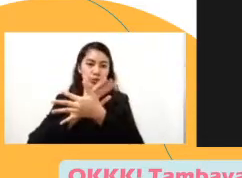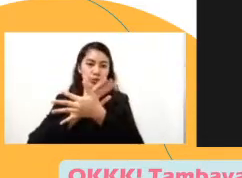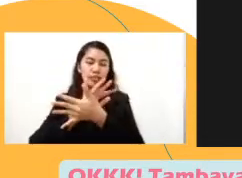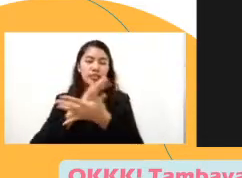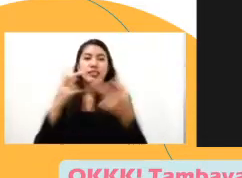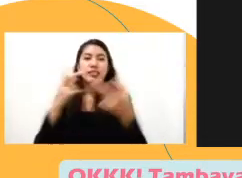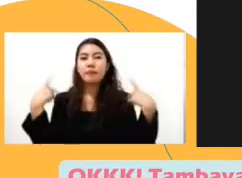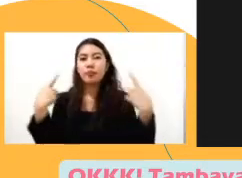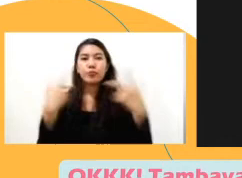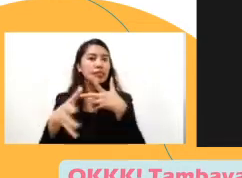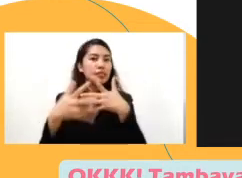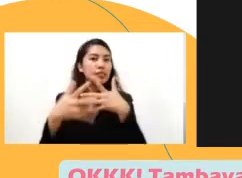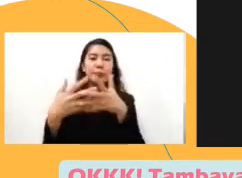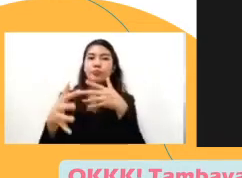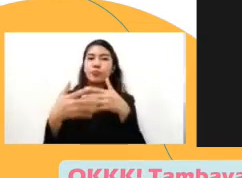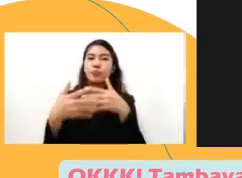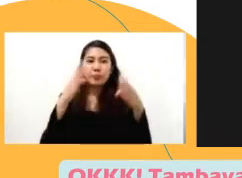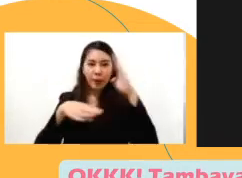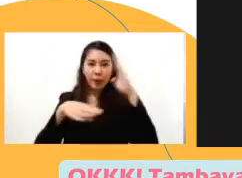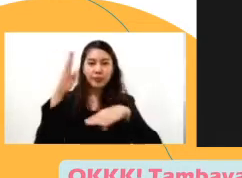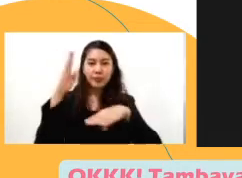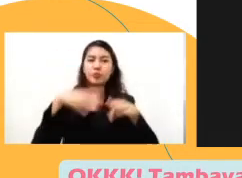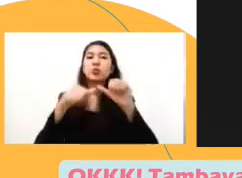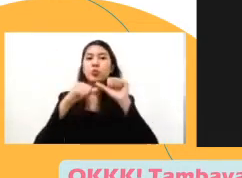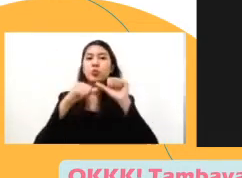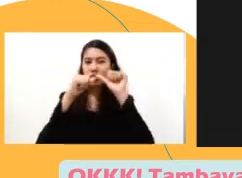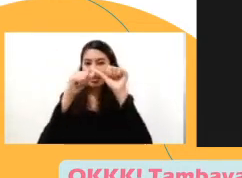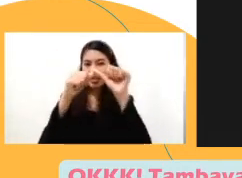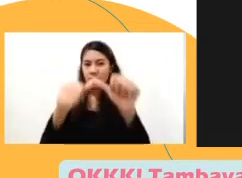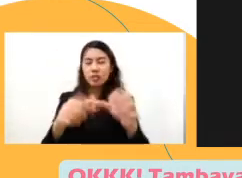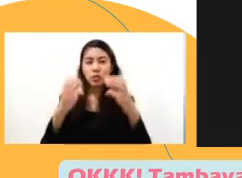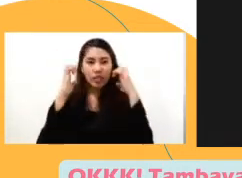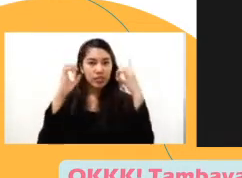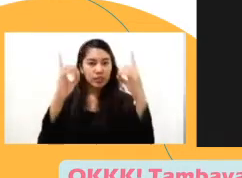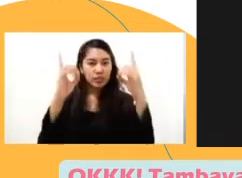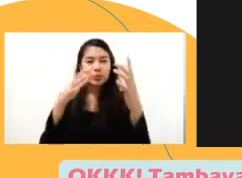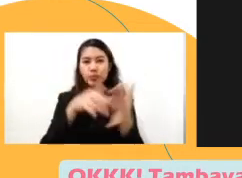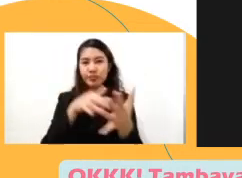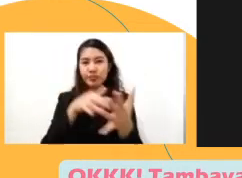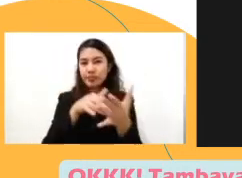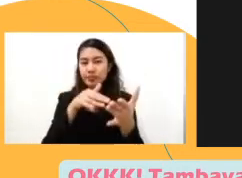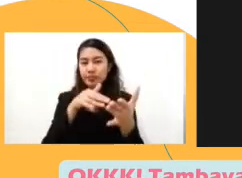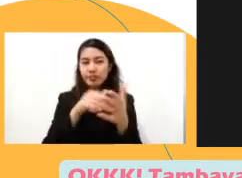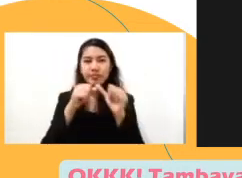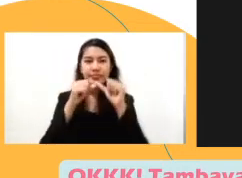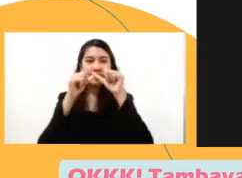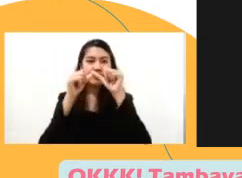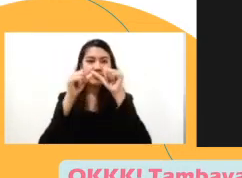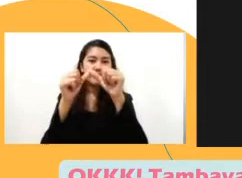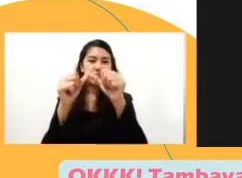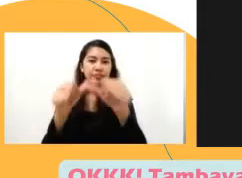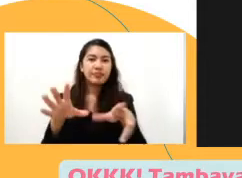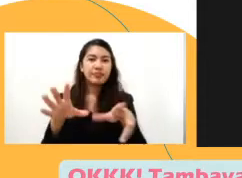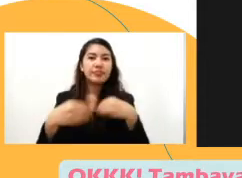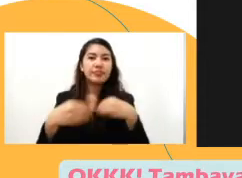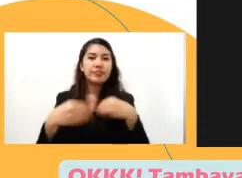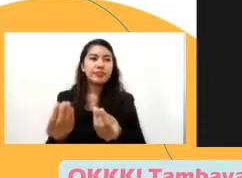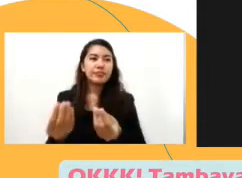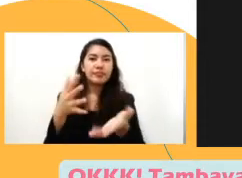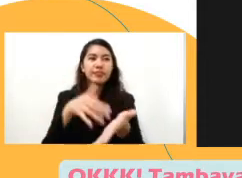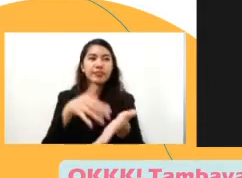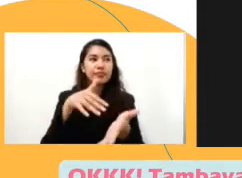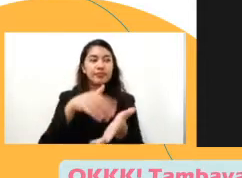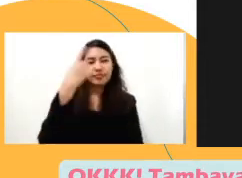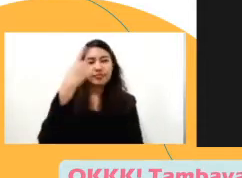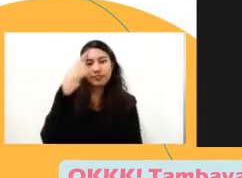unos ang dumating, tuloy pa rin ang edukasyon, tuloy pa rin ang pagbibigay aral para sa ating